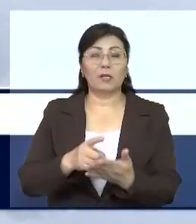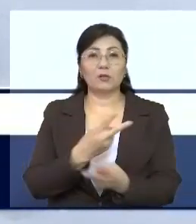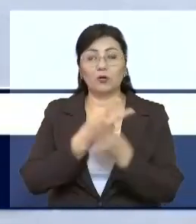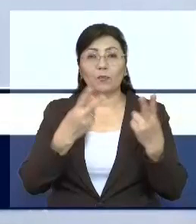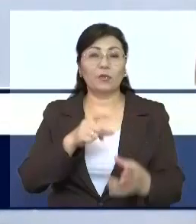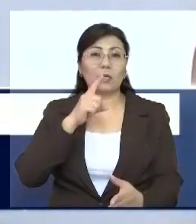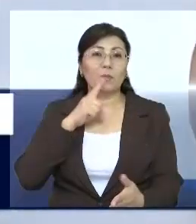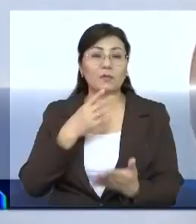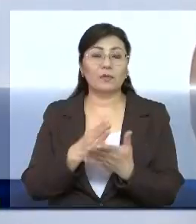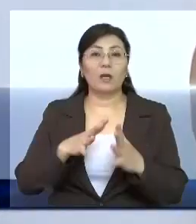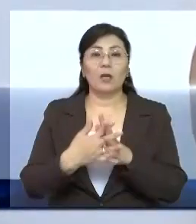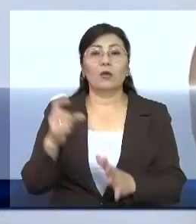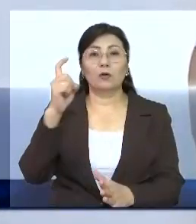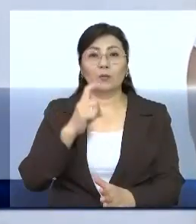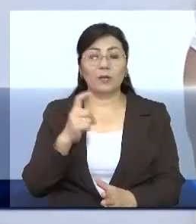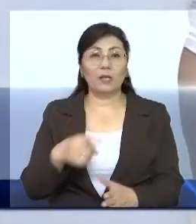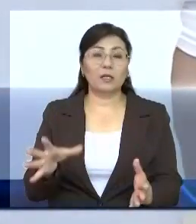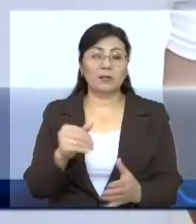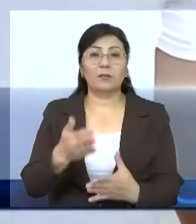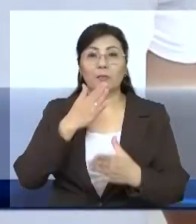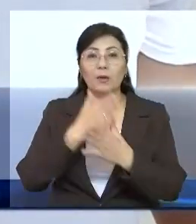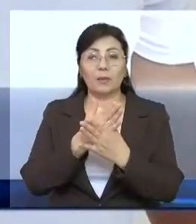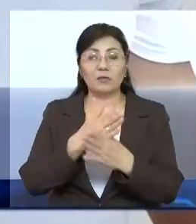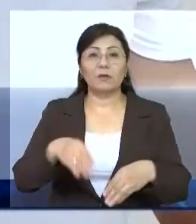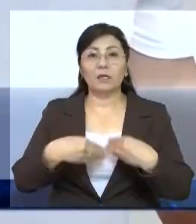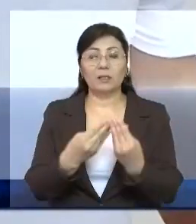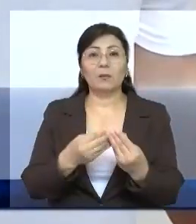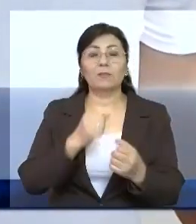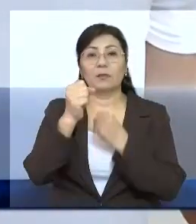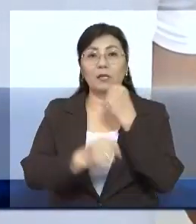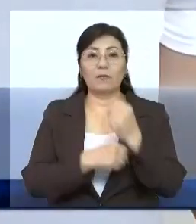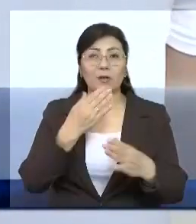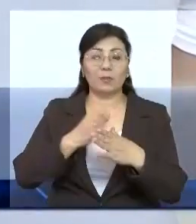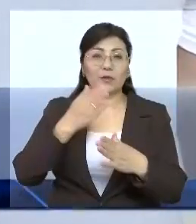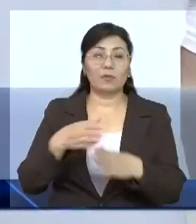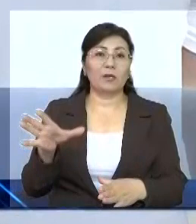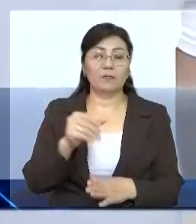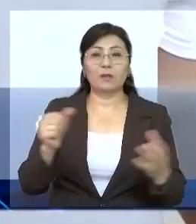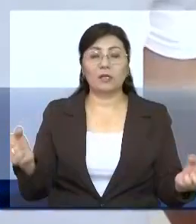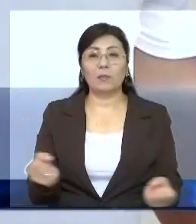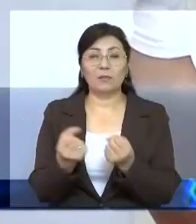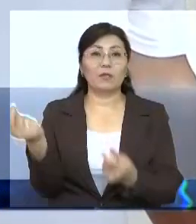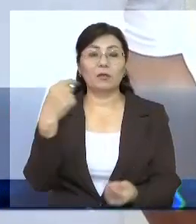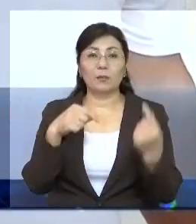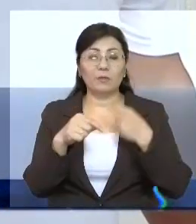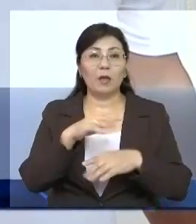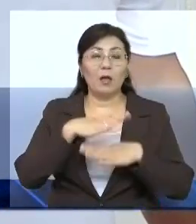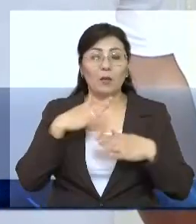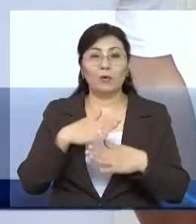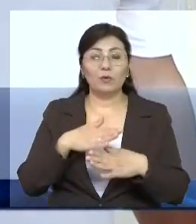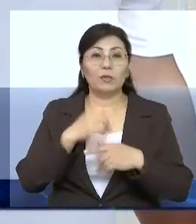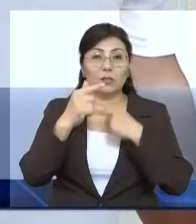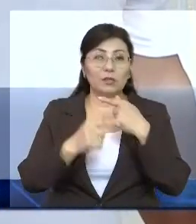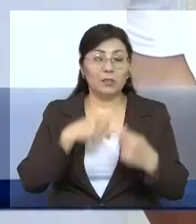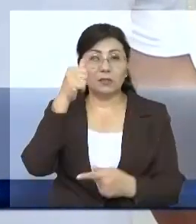что крупные хозяйства оказывают содействие в реализации Аул Аманаты, выделяя товарные кредиты. Благодарю всех, кто поддерживает проект. Через несколько лет те, кого вы